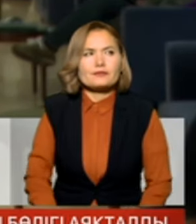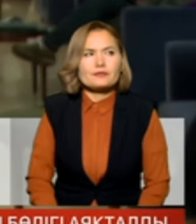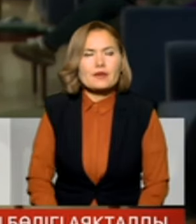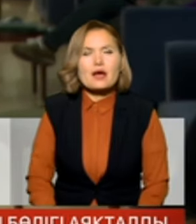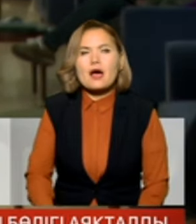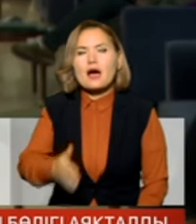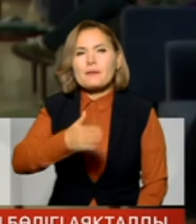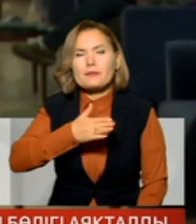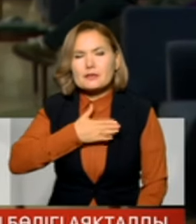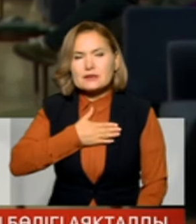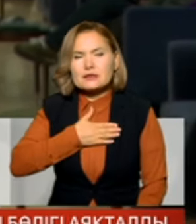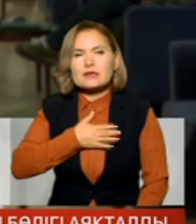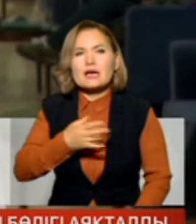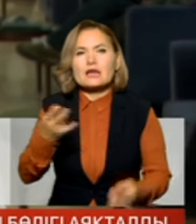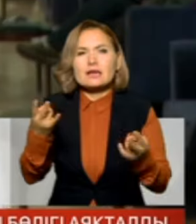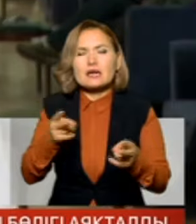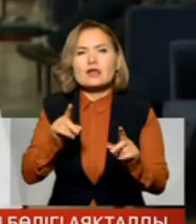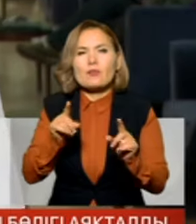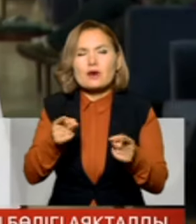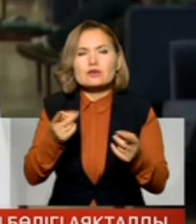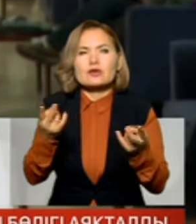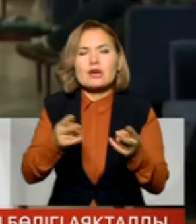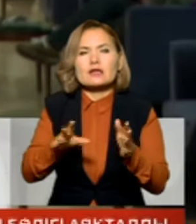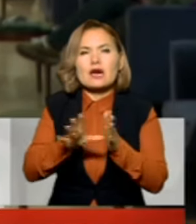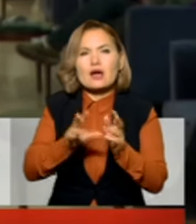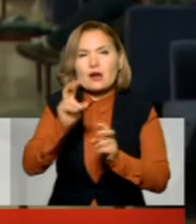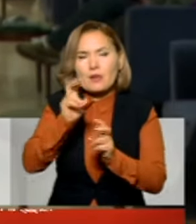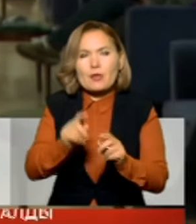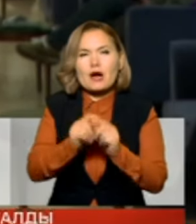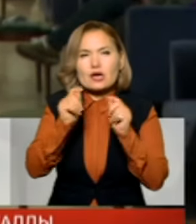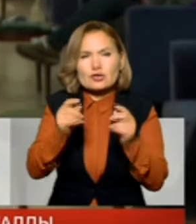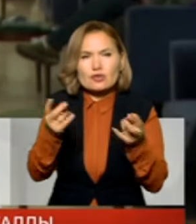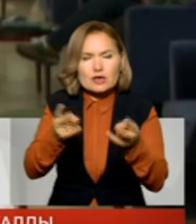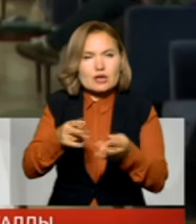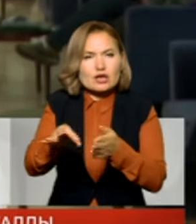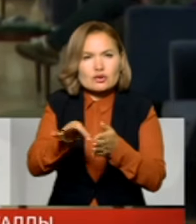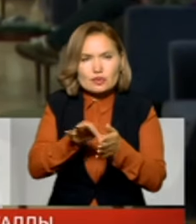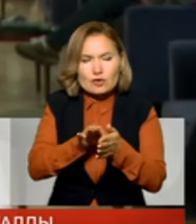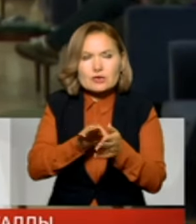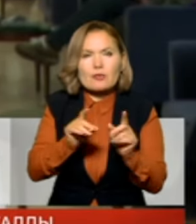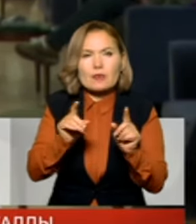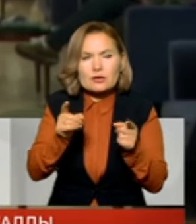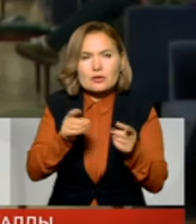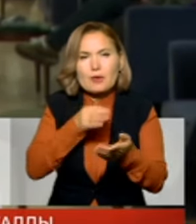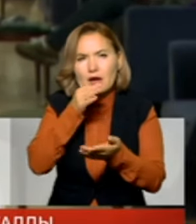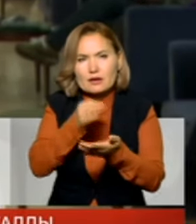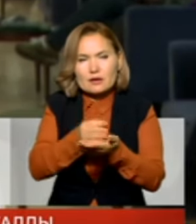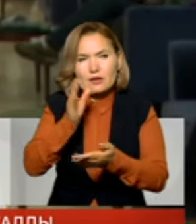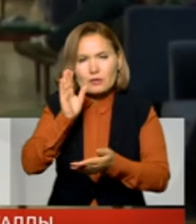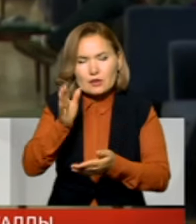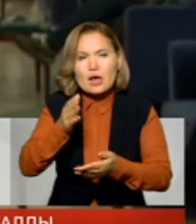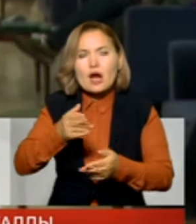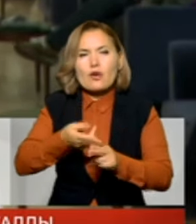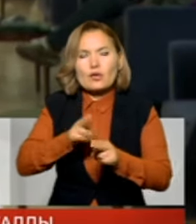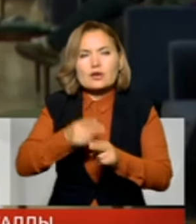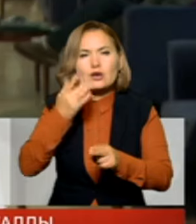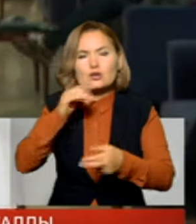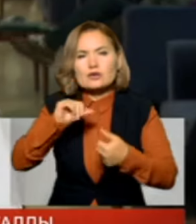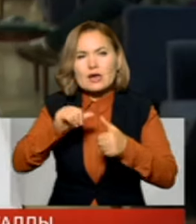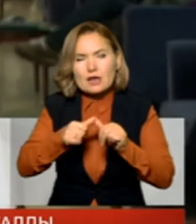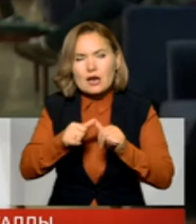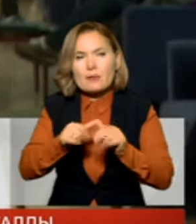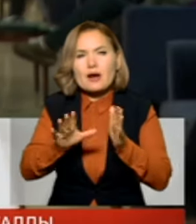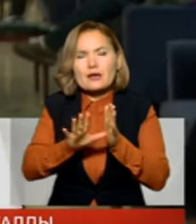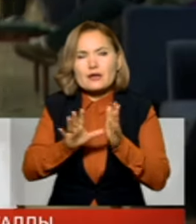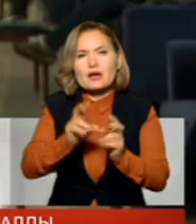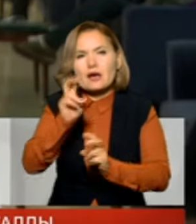біз Қазақстанда атом электростанциясын салу мәселесін қарастырып жатырмыз? Себебі АЭС ол тұрақты жұмыс істейтін